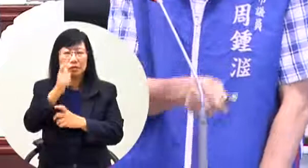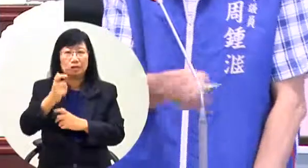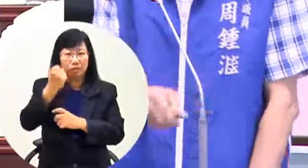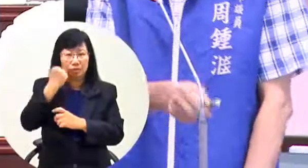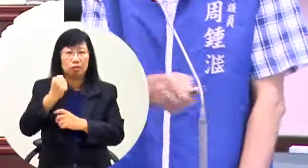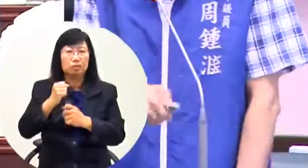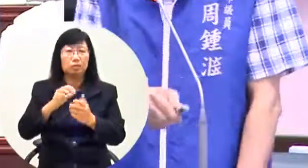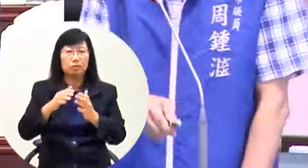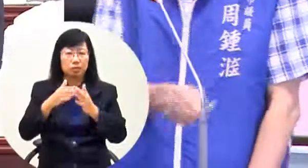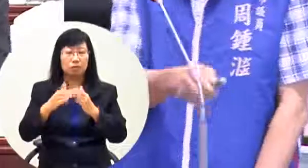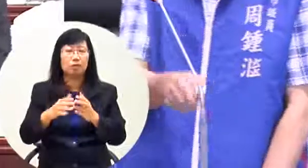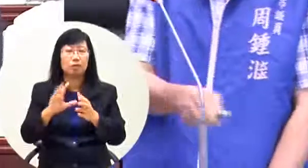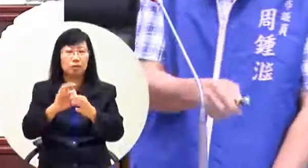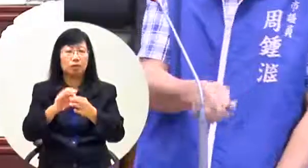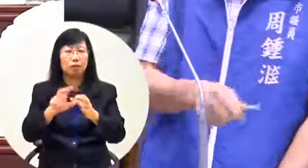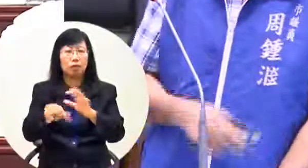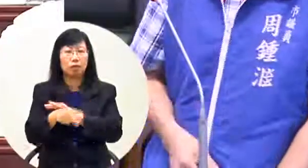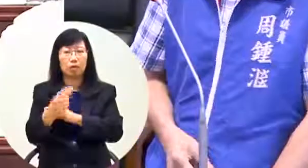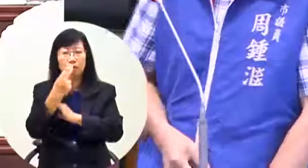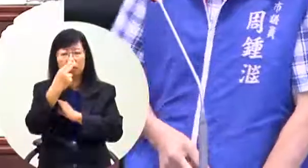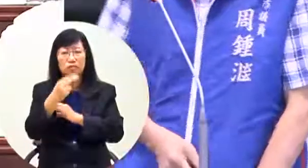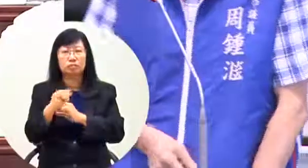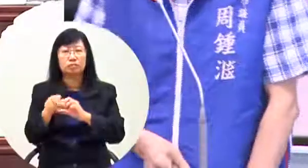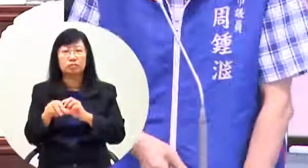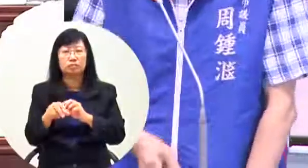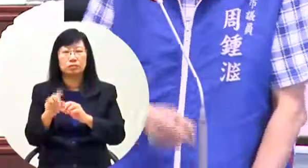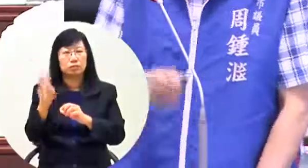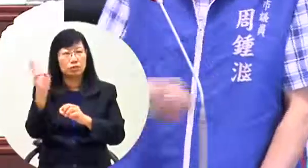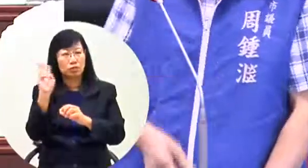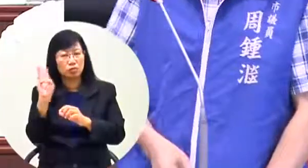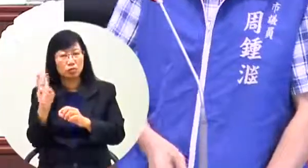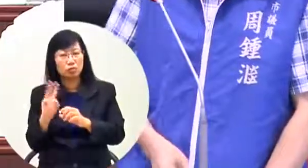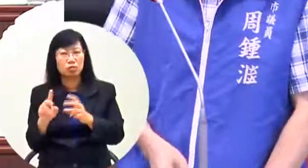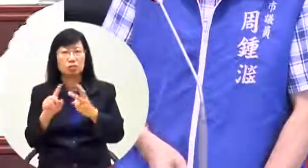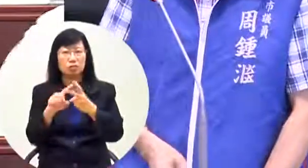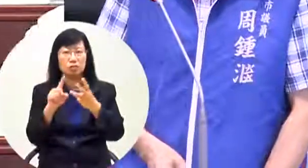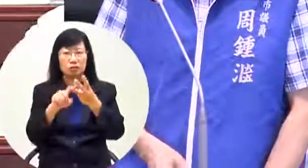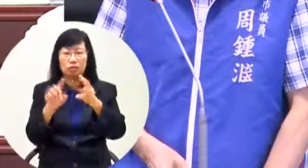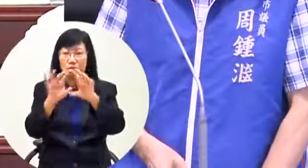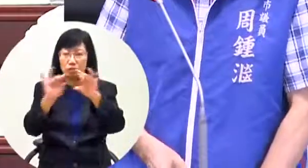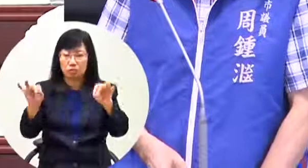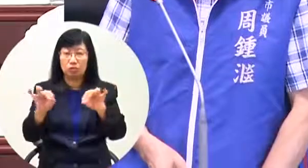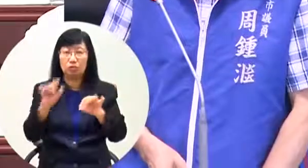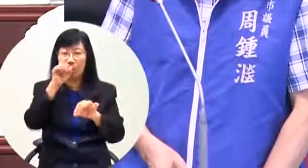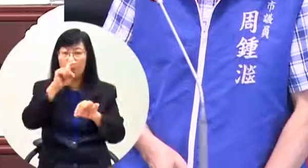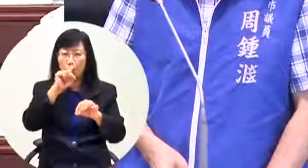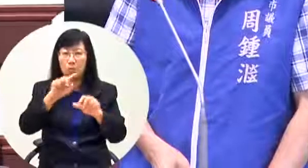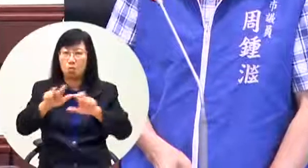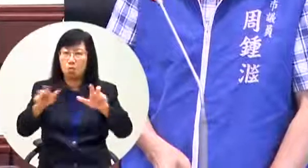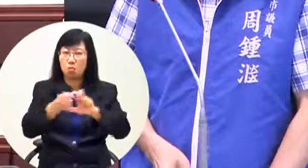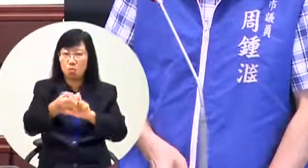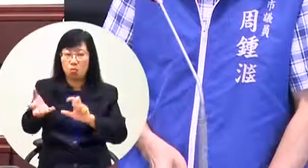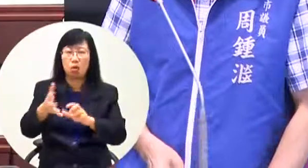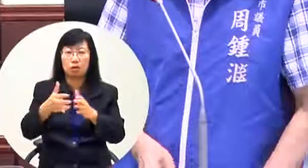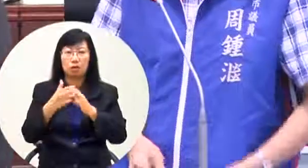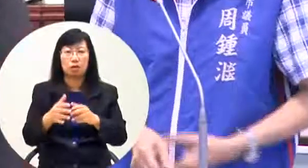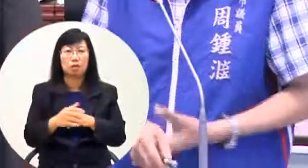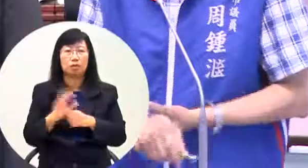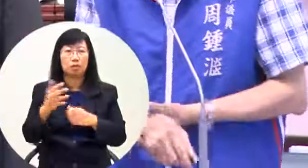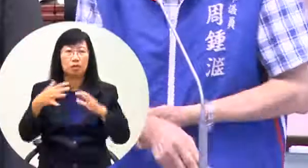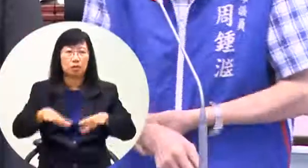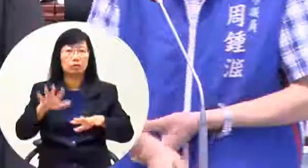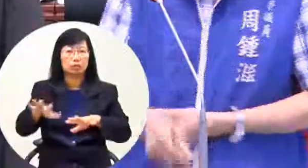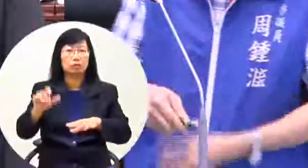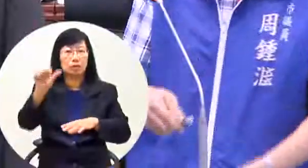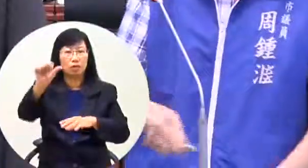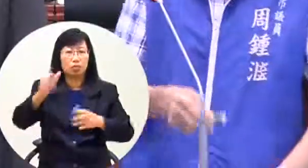就是水污染以及我们的土壤污染， 但是 全部都要环保。 那一边现有的五清厂区里面的土壤污染总是